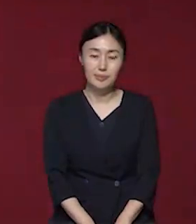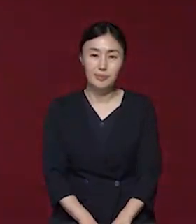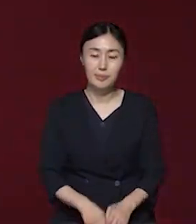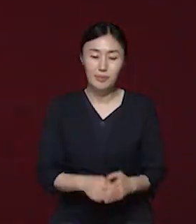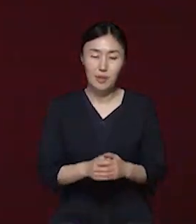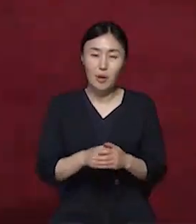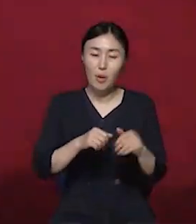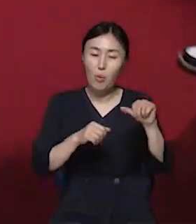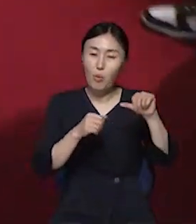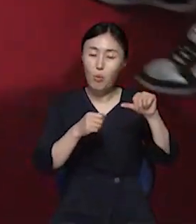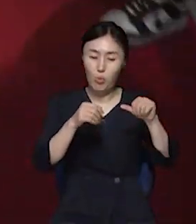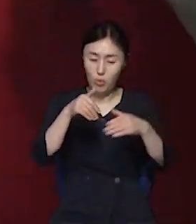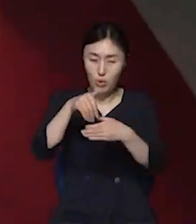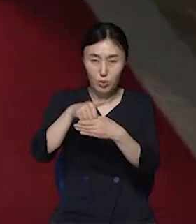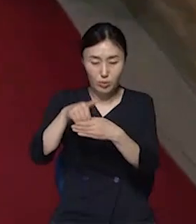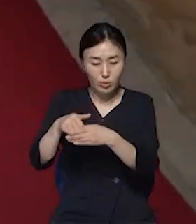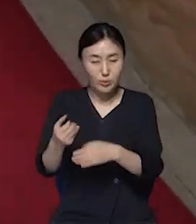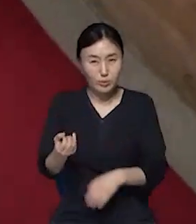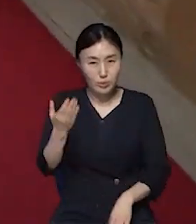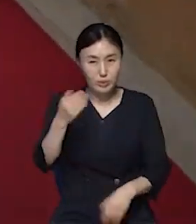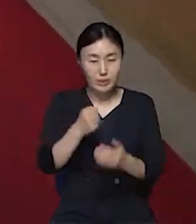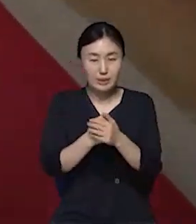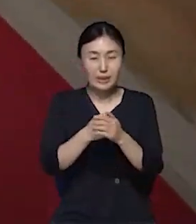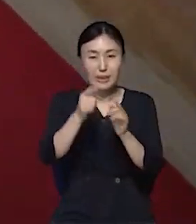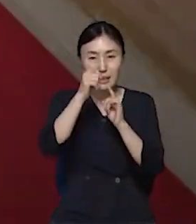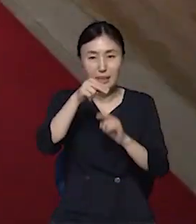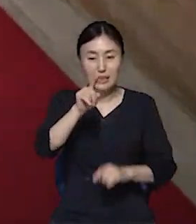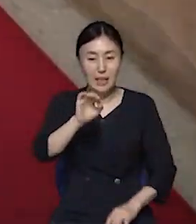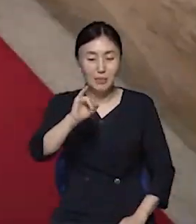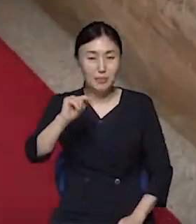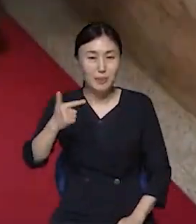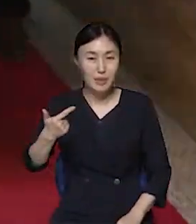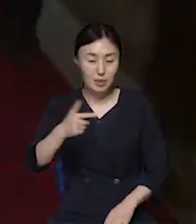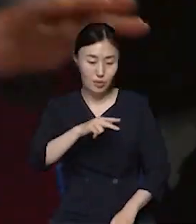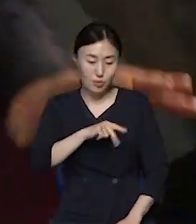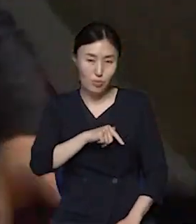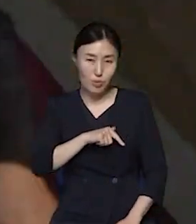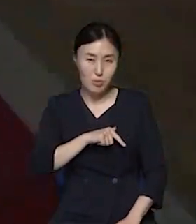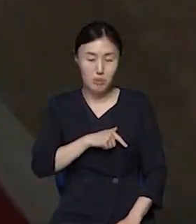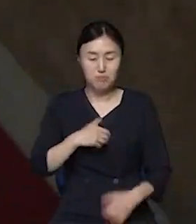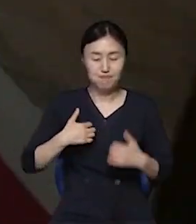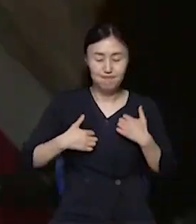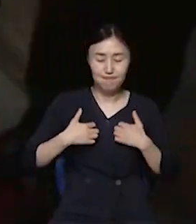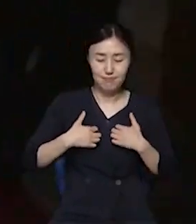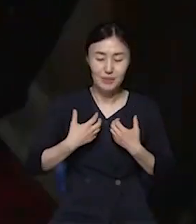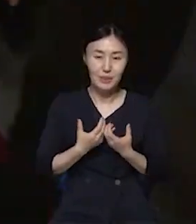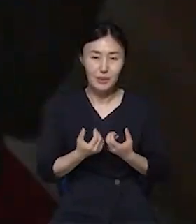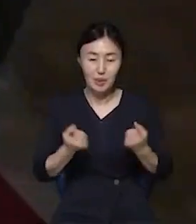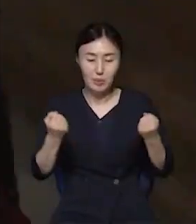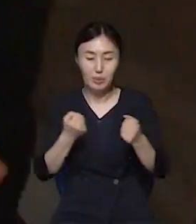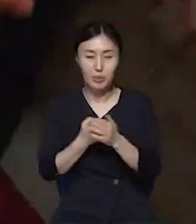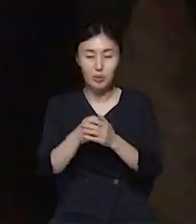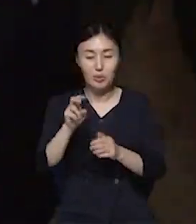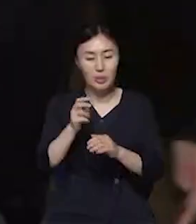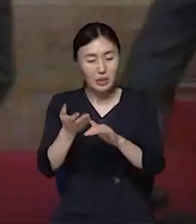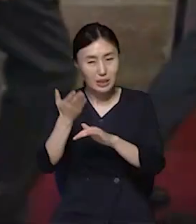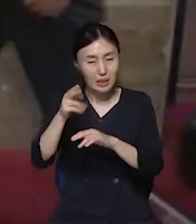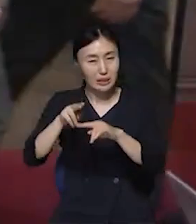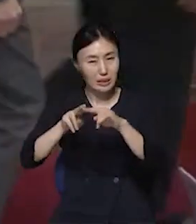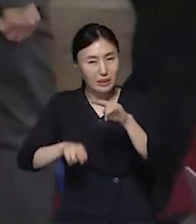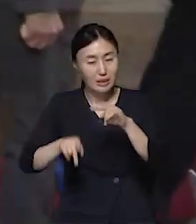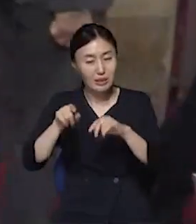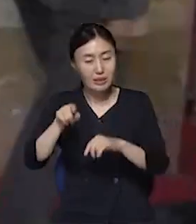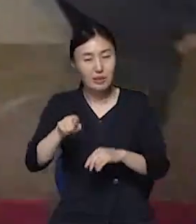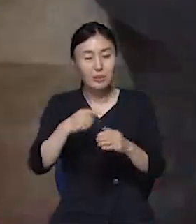5선 중진이자 비명계 대표주자인 이상민 의원이 쏘아올린 유쾌한 결별설과 20명 이상 탈당설. 이에